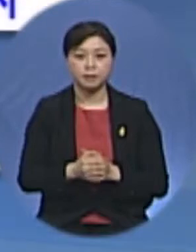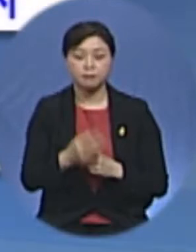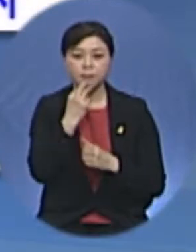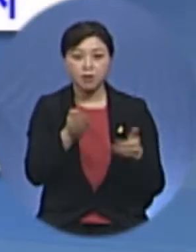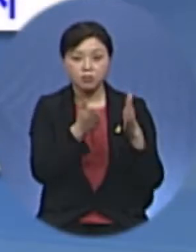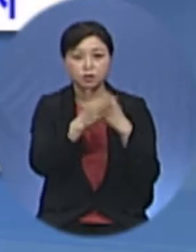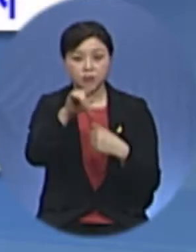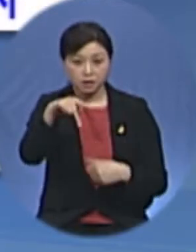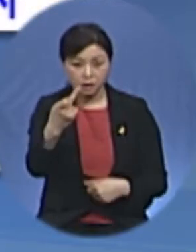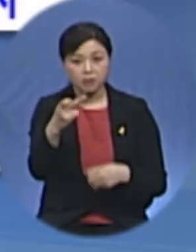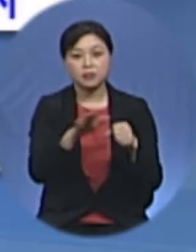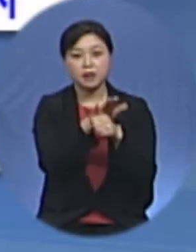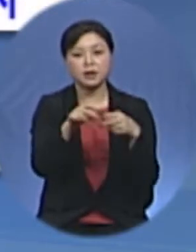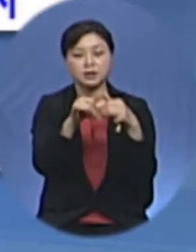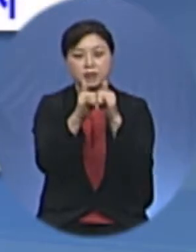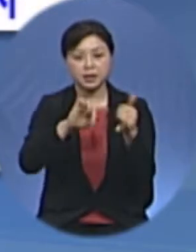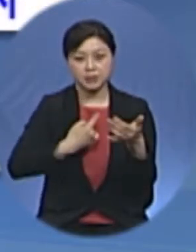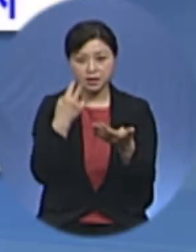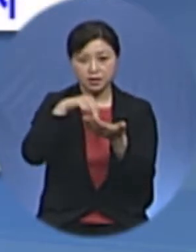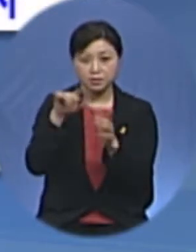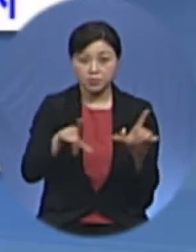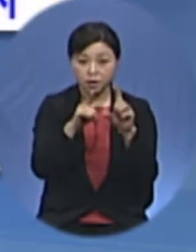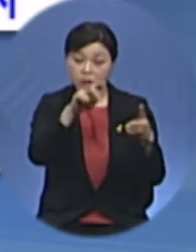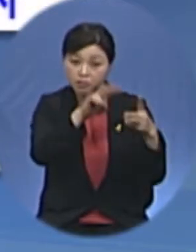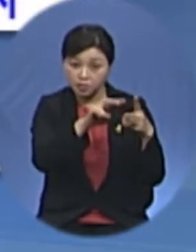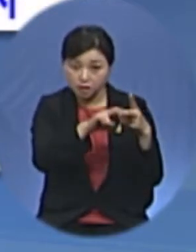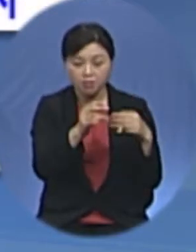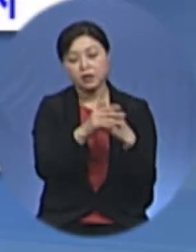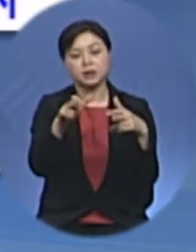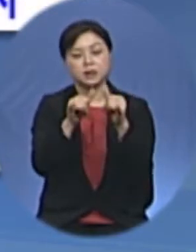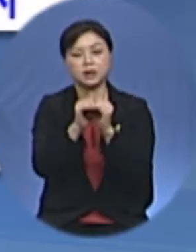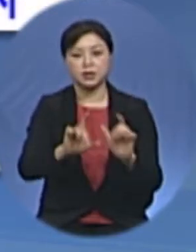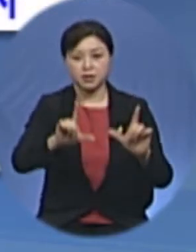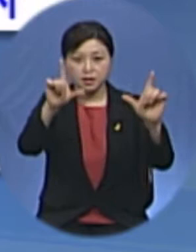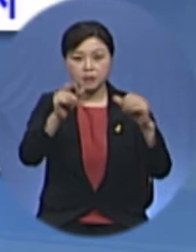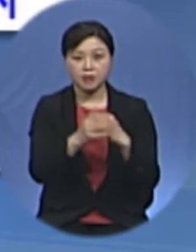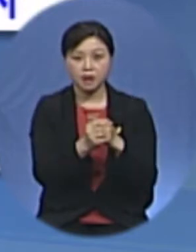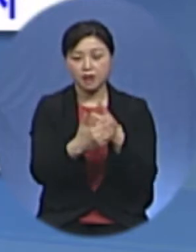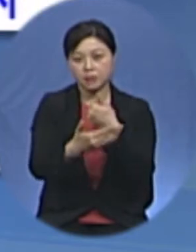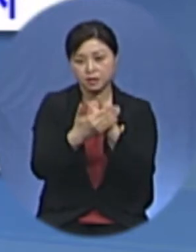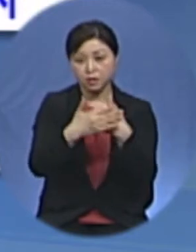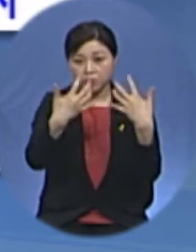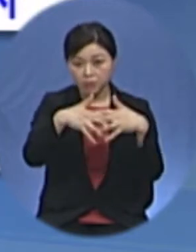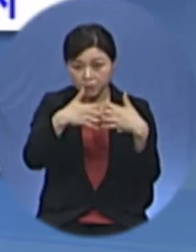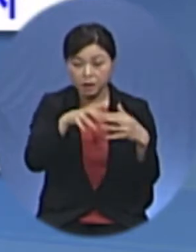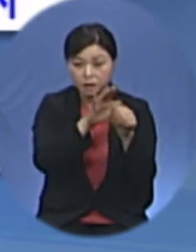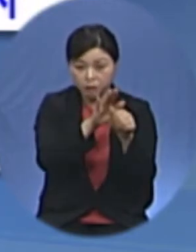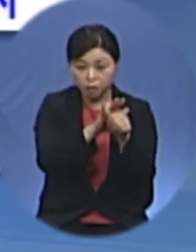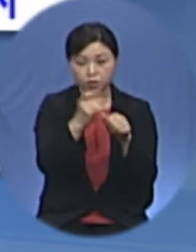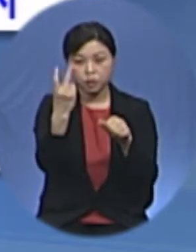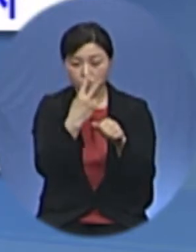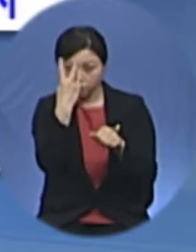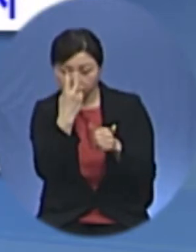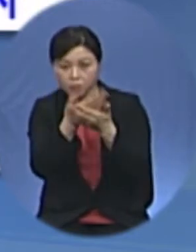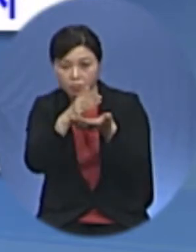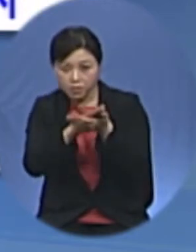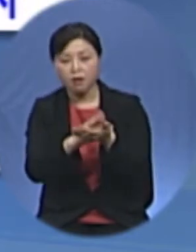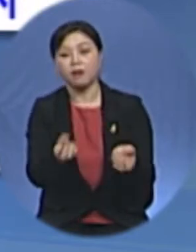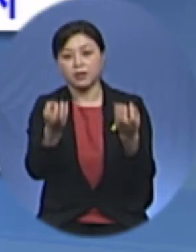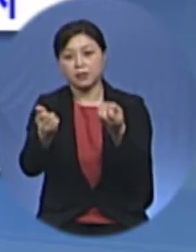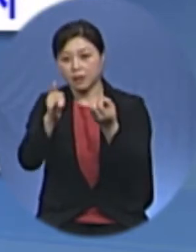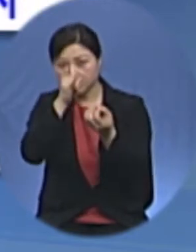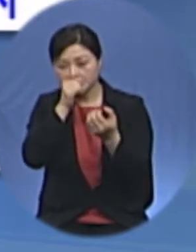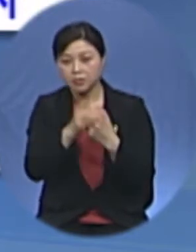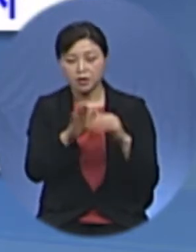경기도 일산 사랑장애인자립생활센터가 장애인의 날을 맞이해 보장구 지원과 수리 점검 행사를 오는